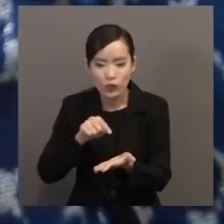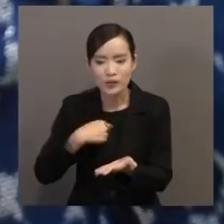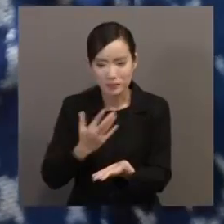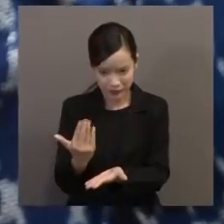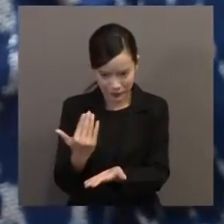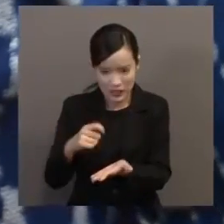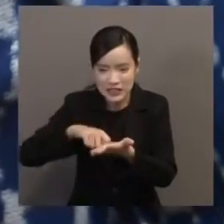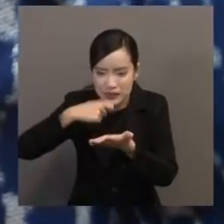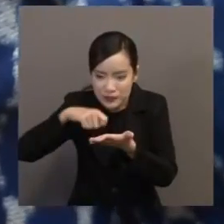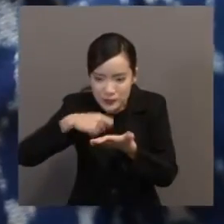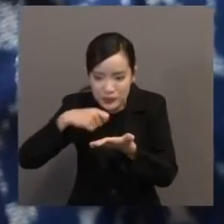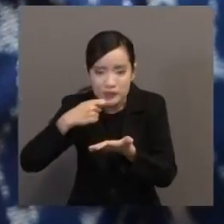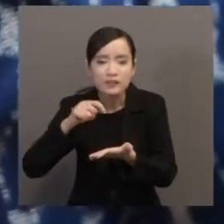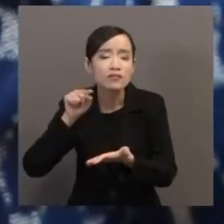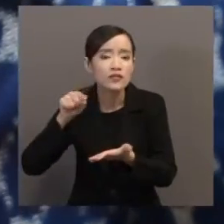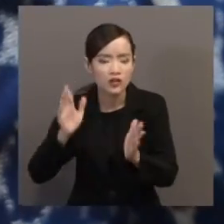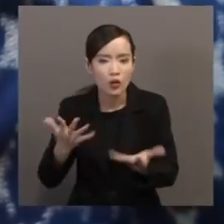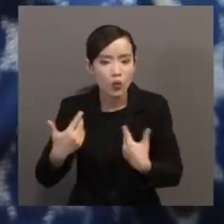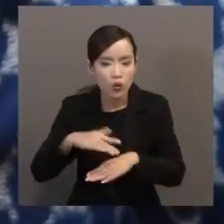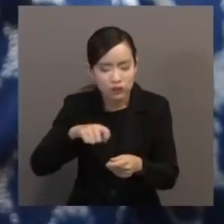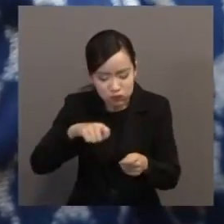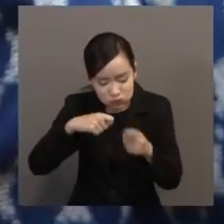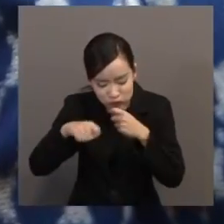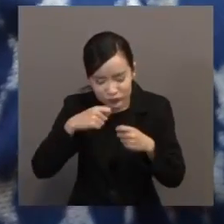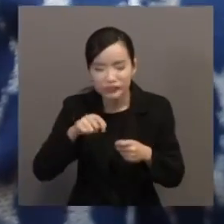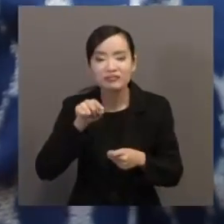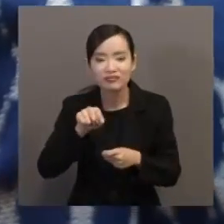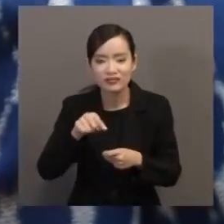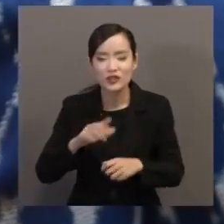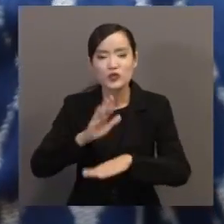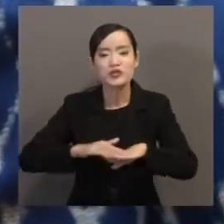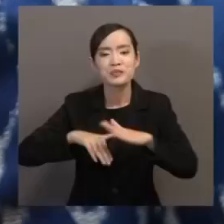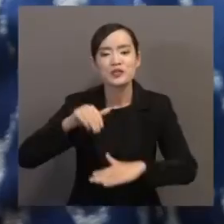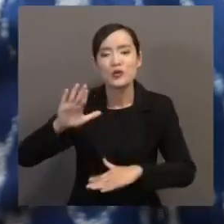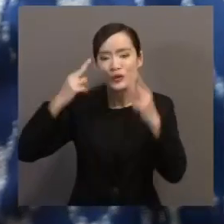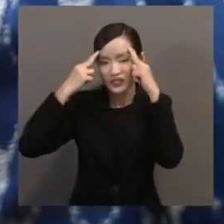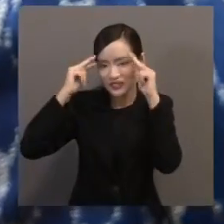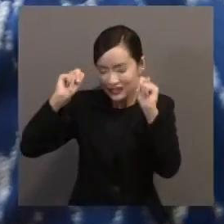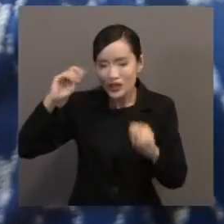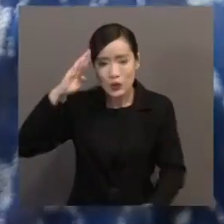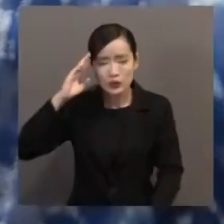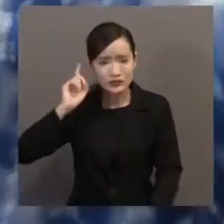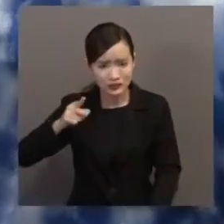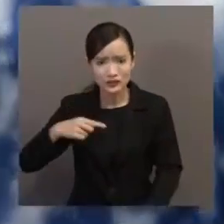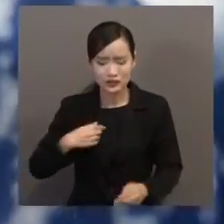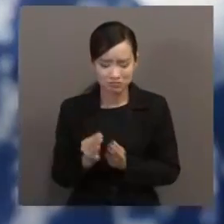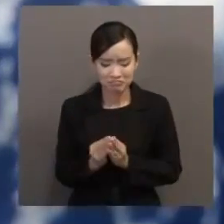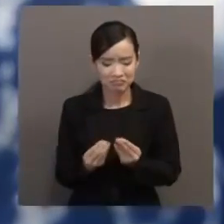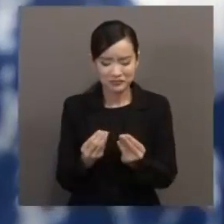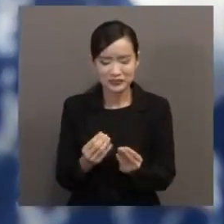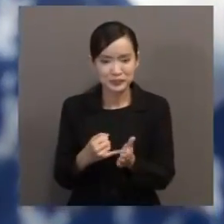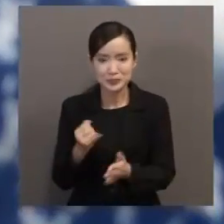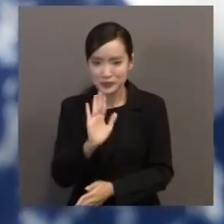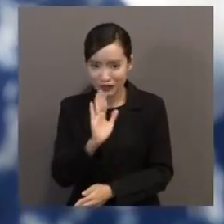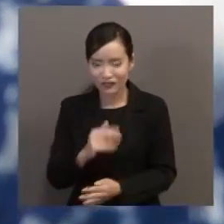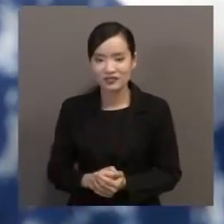ให้รัฐมนตรีและผู้ประกอบการร่วมกันชิมด้วยนะคะเรียกว่าเป็นฝีมือลาบเป็ดของนายกที่ปกตินี่ไม่ค่อยทำให้ใครทานง่ายๆนะคะ